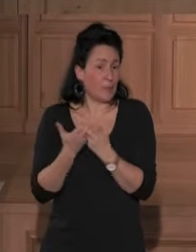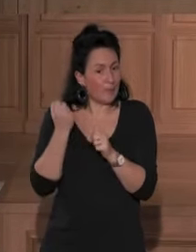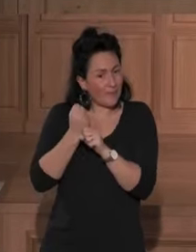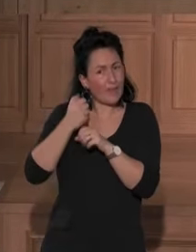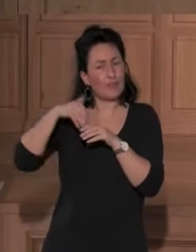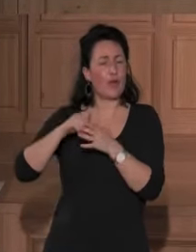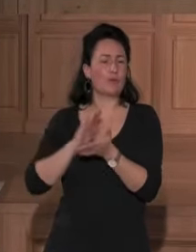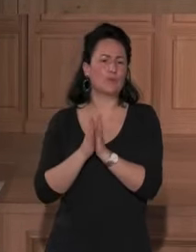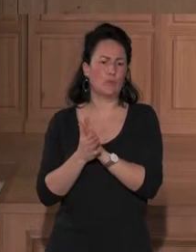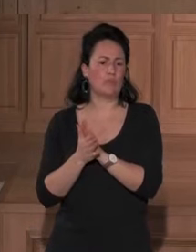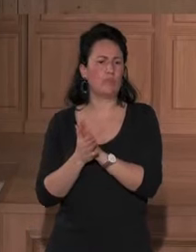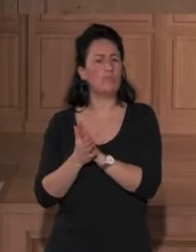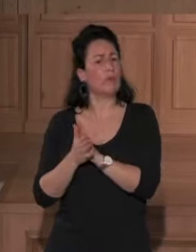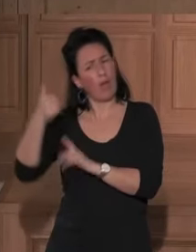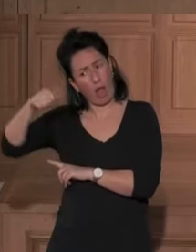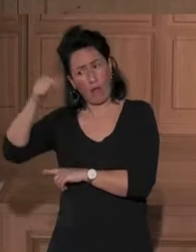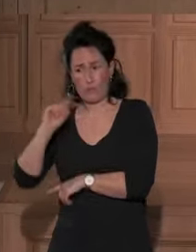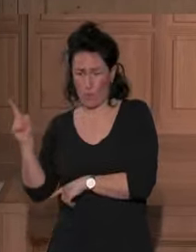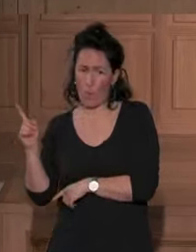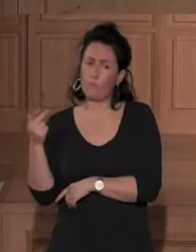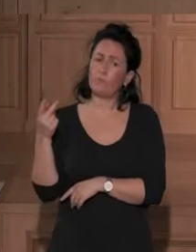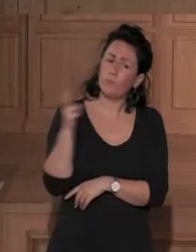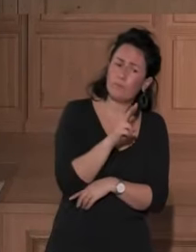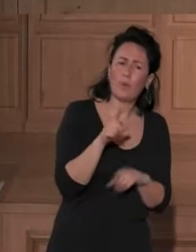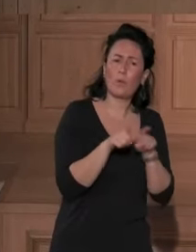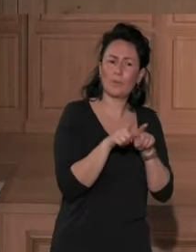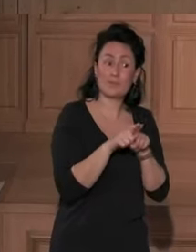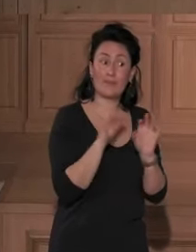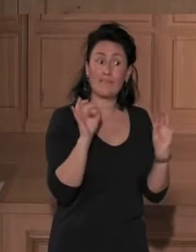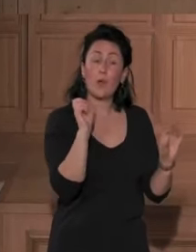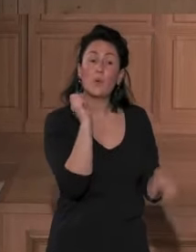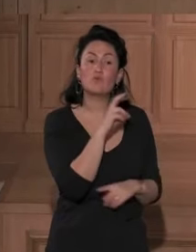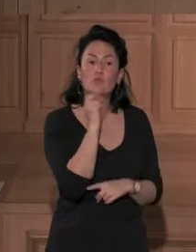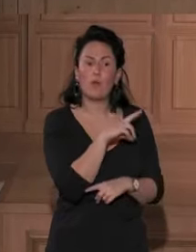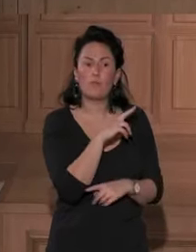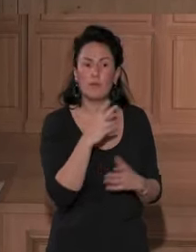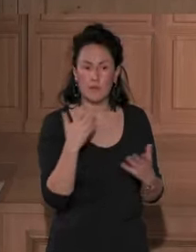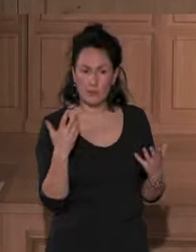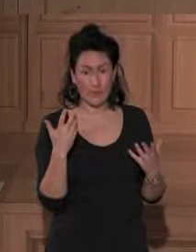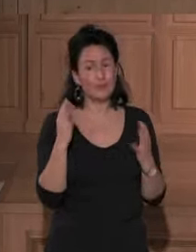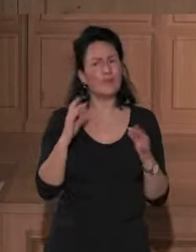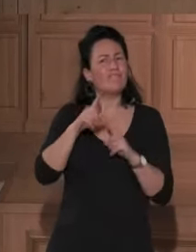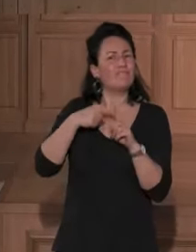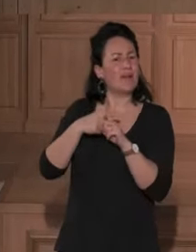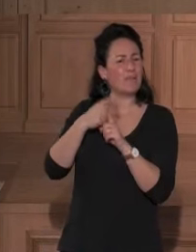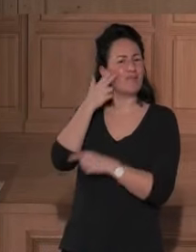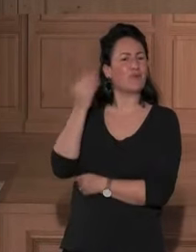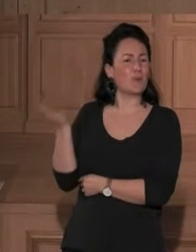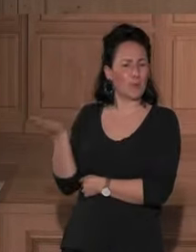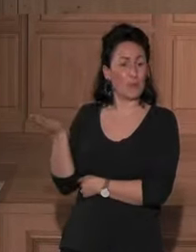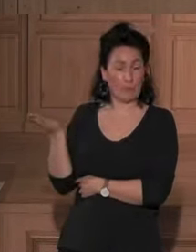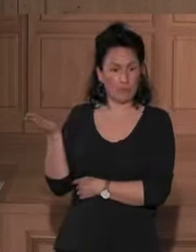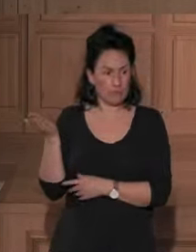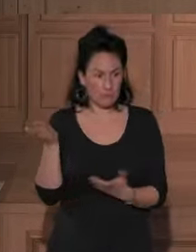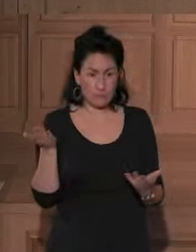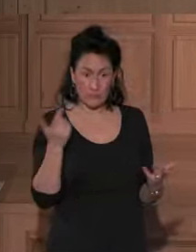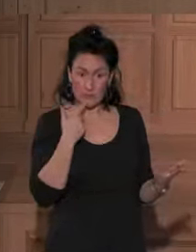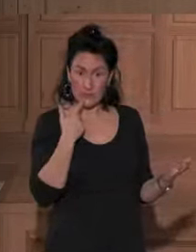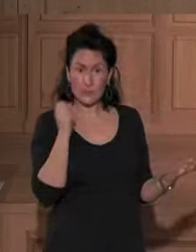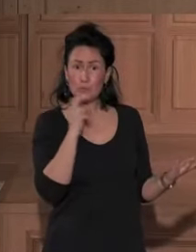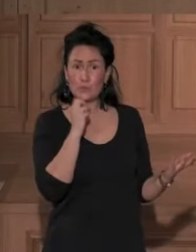silence des justes. Et une autre partie qu'on travaille beaucoup avec Daoud, c'est l'urgence, celle que vous voyez dans Hors Normes. L'urgence, c'est d'une seconde à